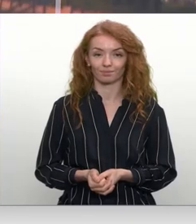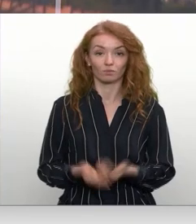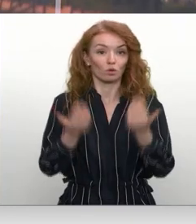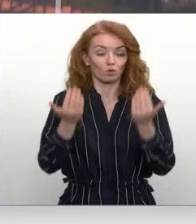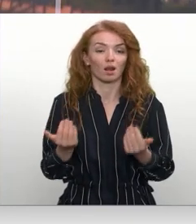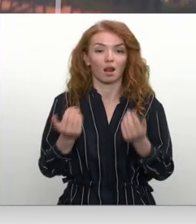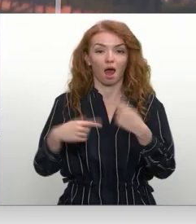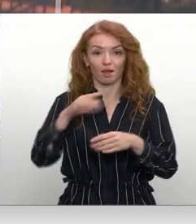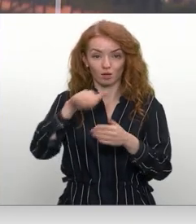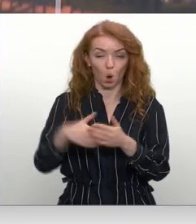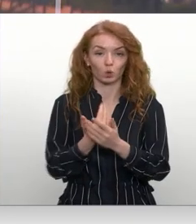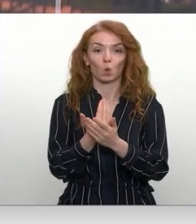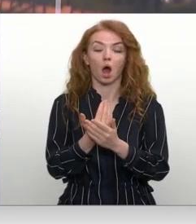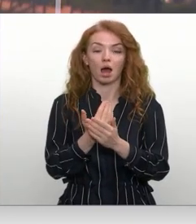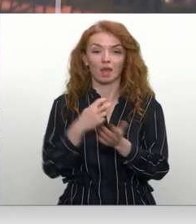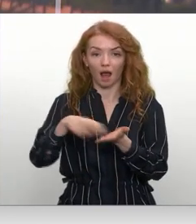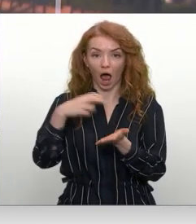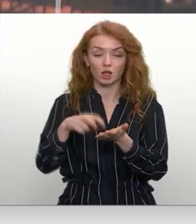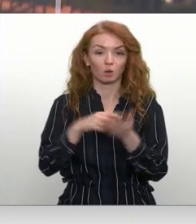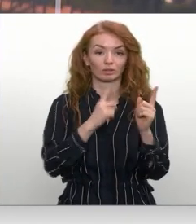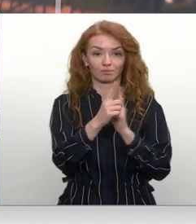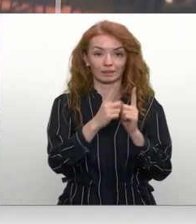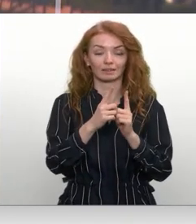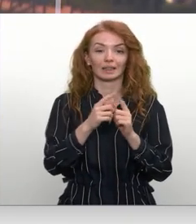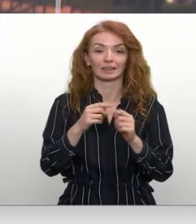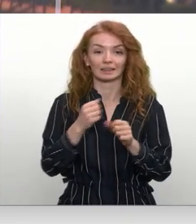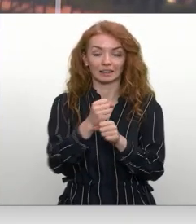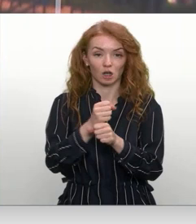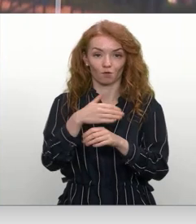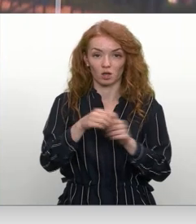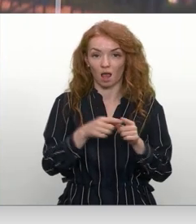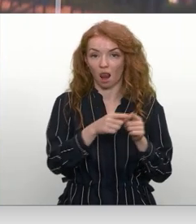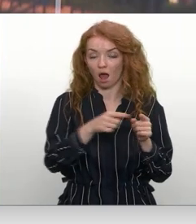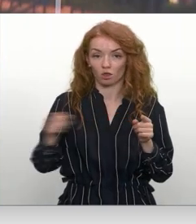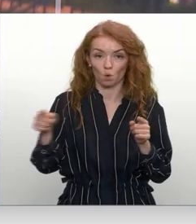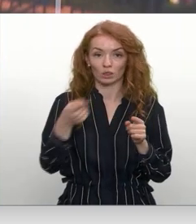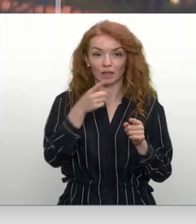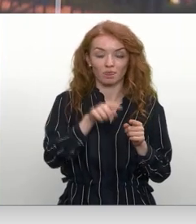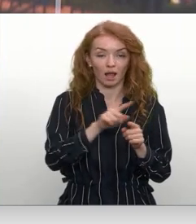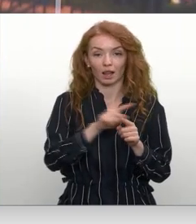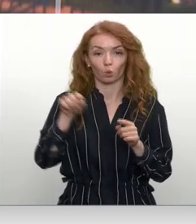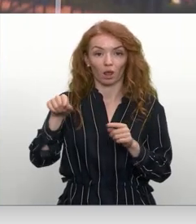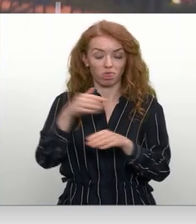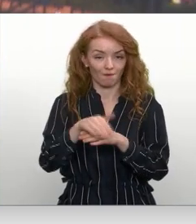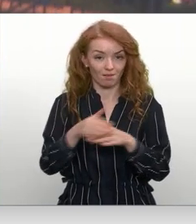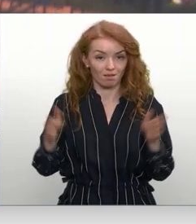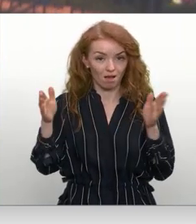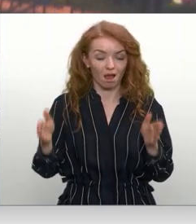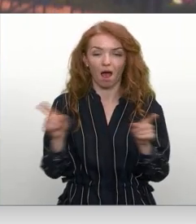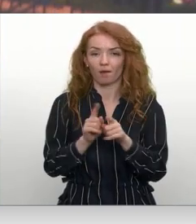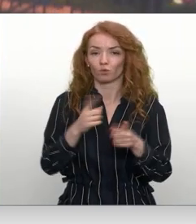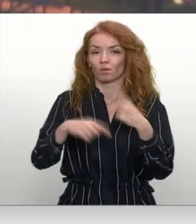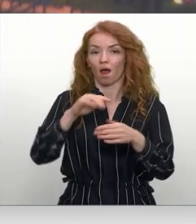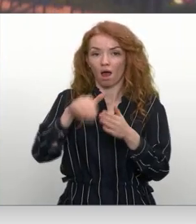Šodien atjaunota transporta līdzekļu un gājēju satiksme Dzirnavu ielas posmā no Sateklas līdz Turgēņa ielai. Daļai tiks atjaunota arī